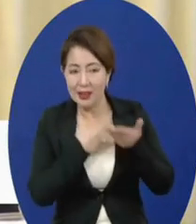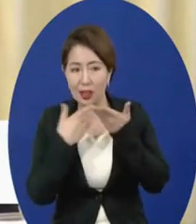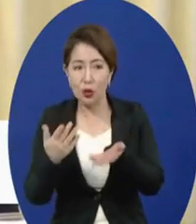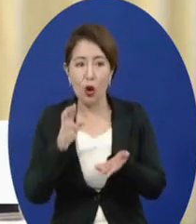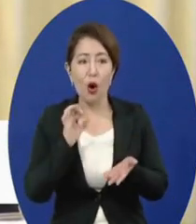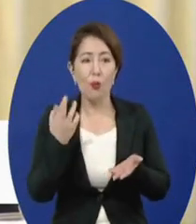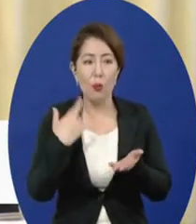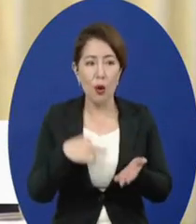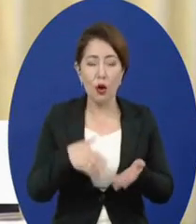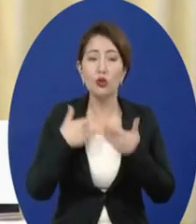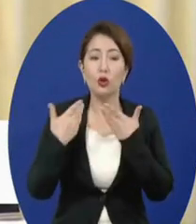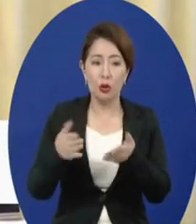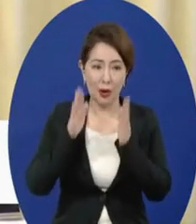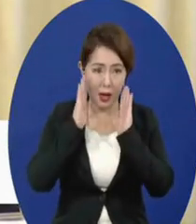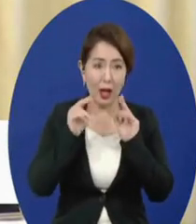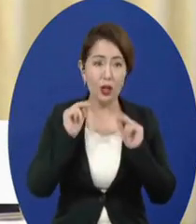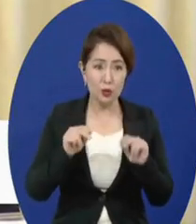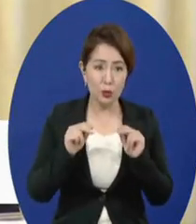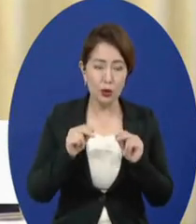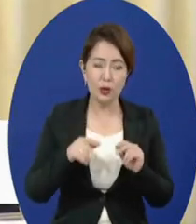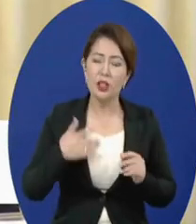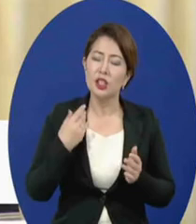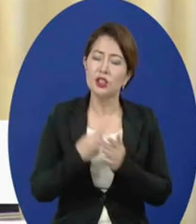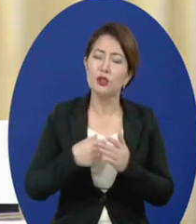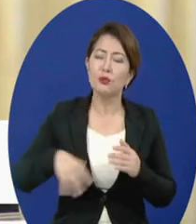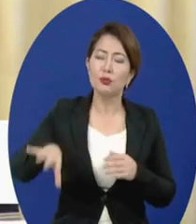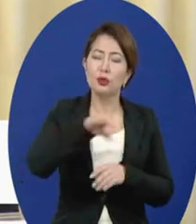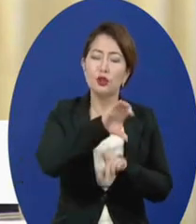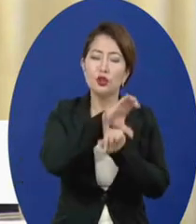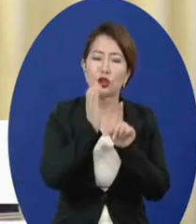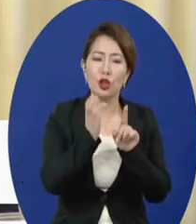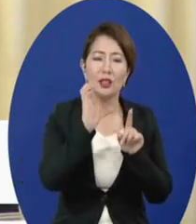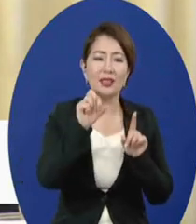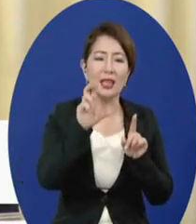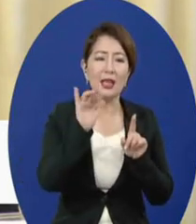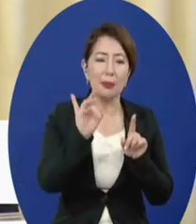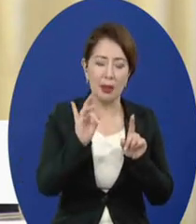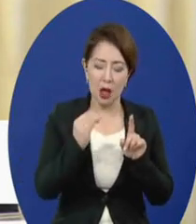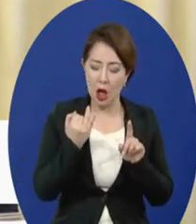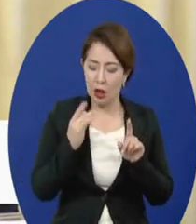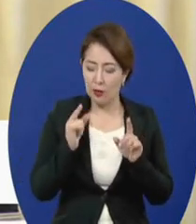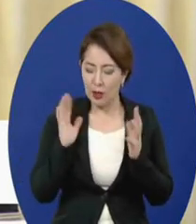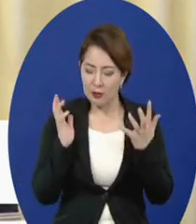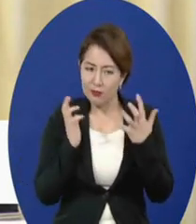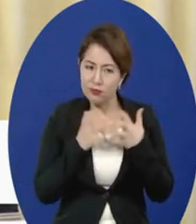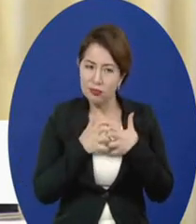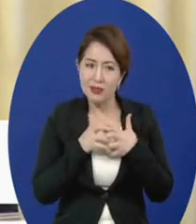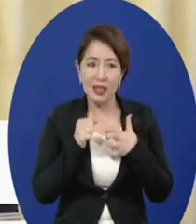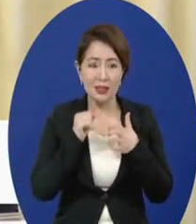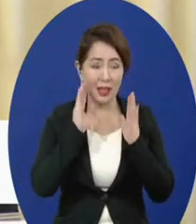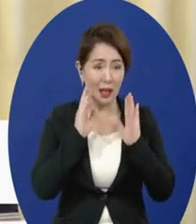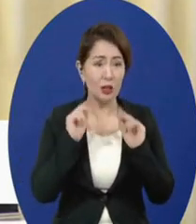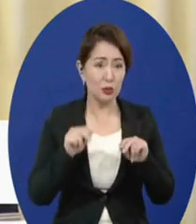болно. Бидний нэг соёлын салбарын инновацтай эрхэм үйлдэл хөө гэдэг дээр анхаарч бас болно.